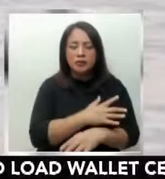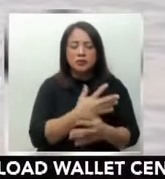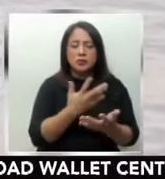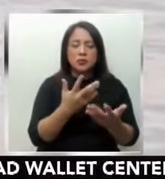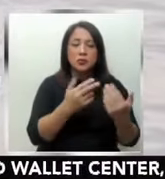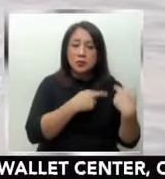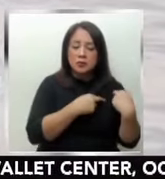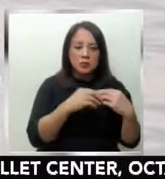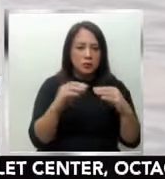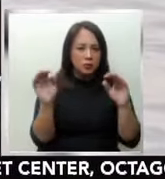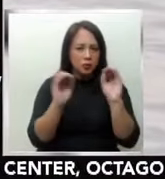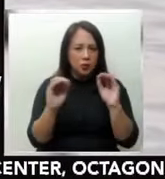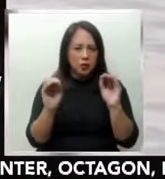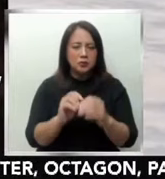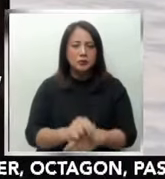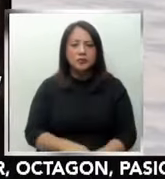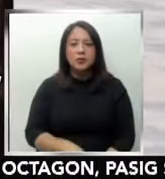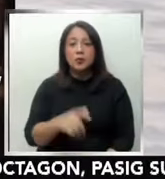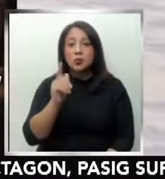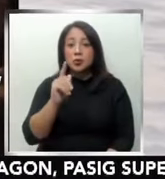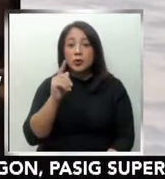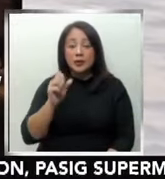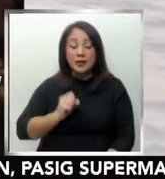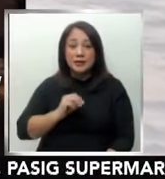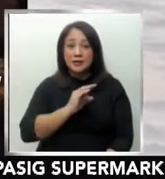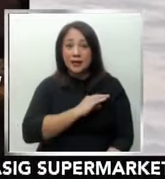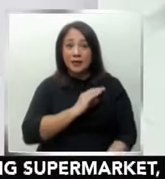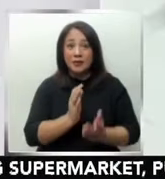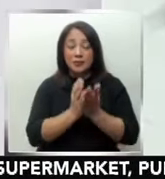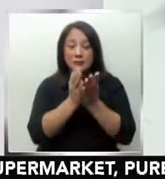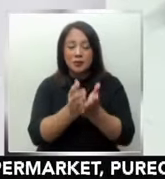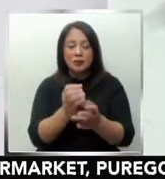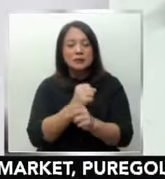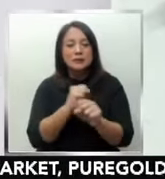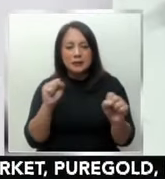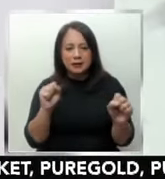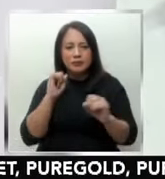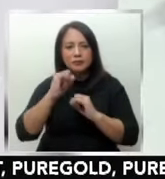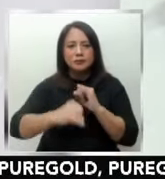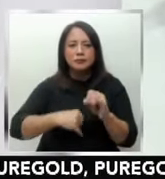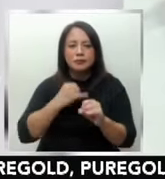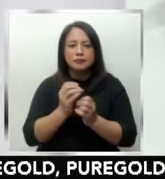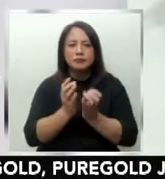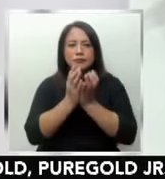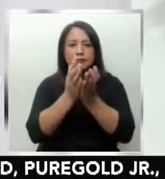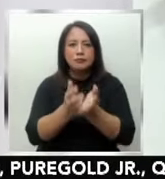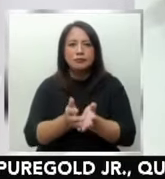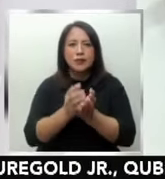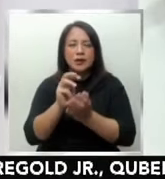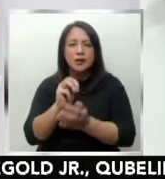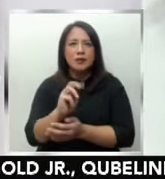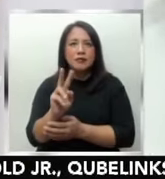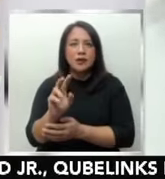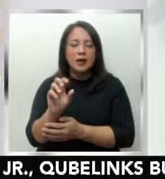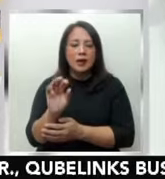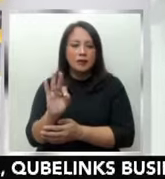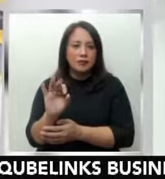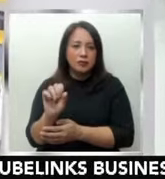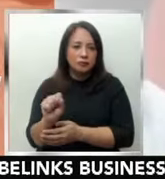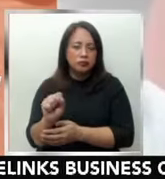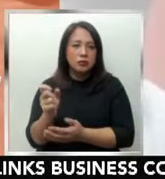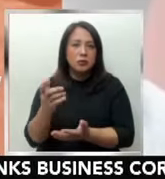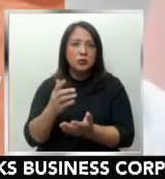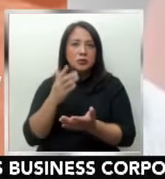20w tripulante naman ng lumubog na barko na-rescue ng international cargo vessel na mv FS na dumaong nasa subig